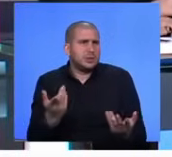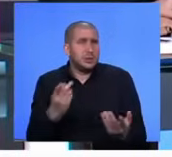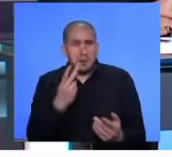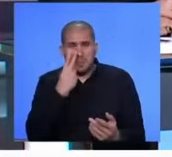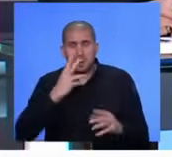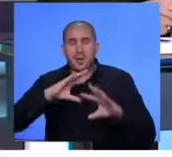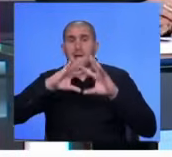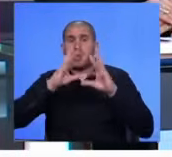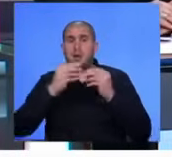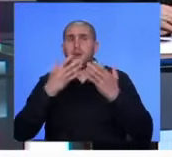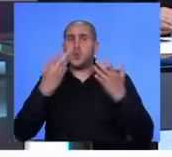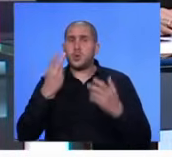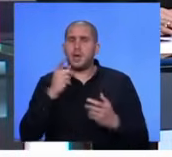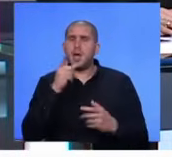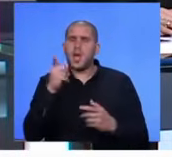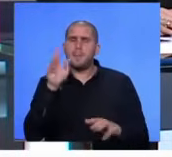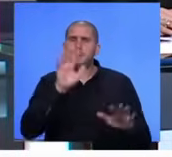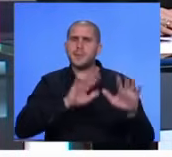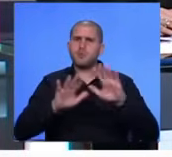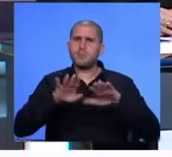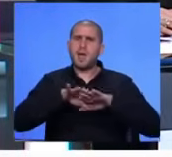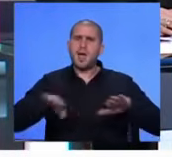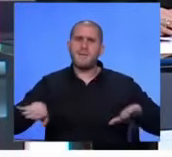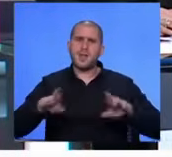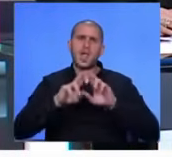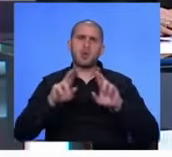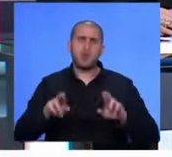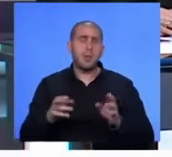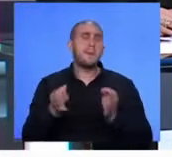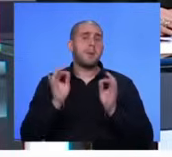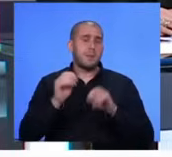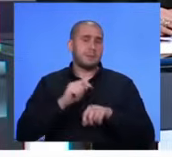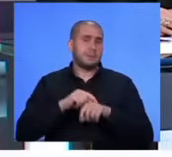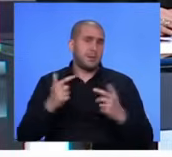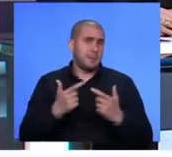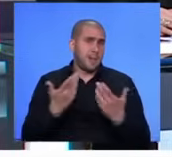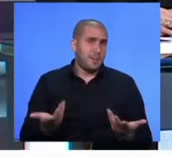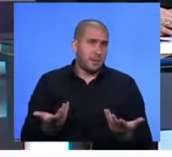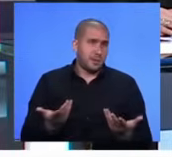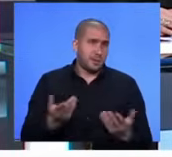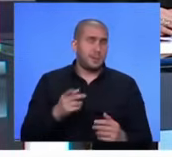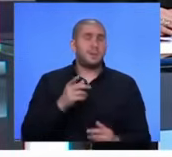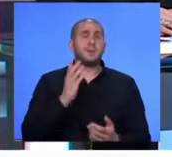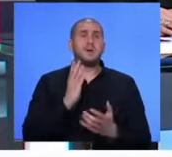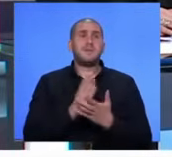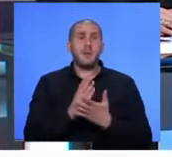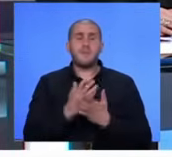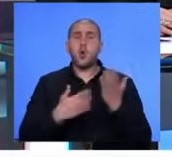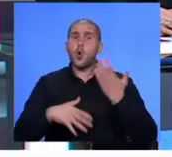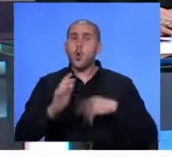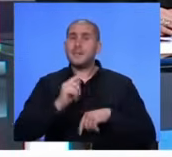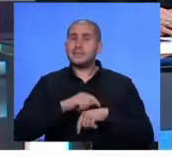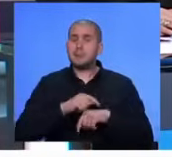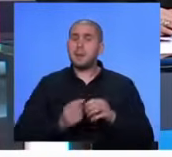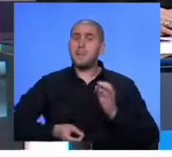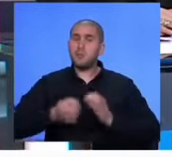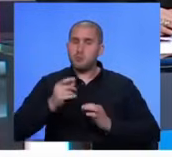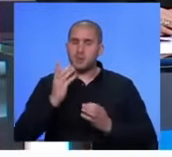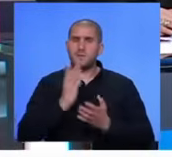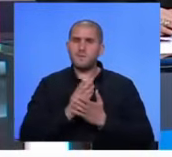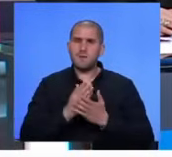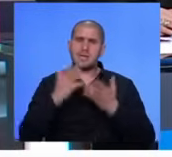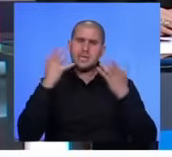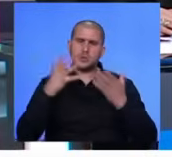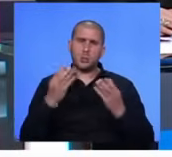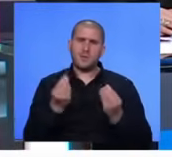יותר הם מתשתשים את הפרדת הרשויות, בייחוד בזמן מלחמה. טוב. רוב הזמן של בית המשפט הולך לעסוק בדברים